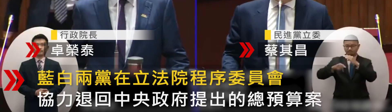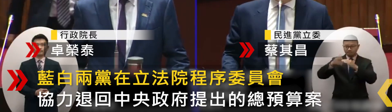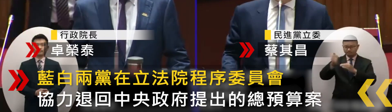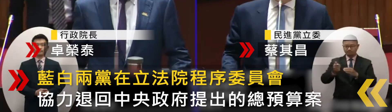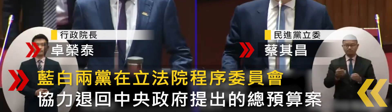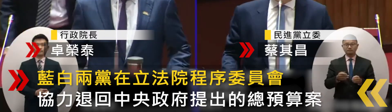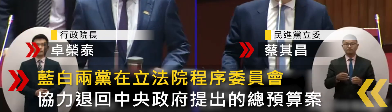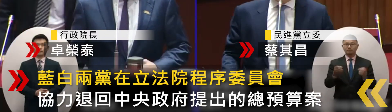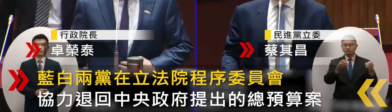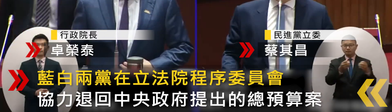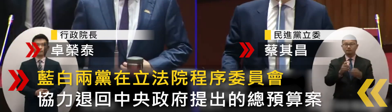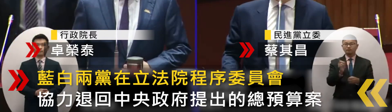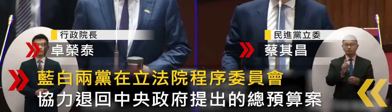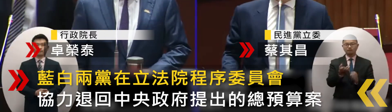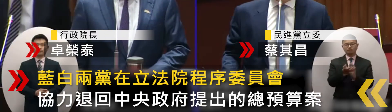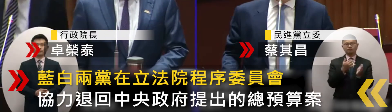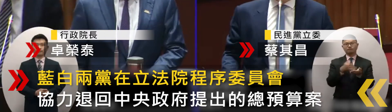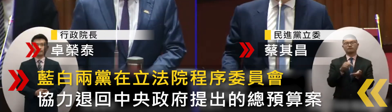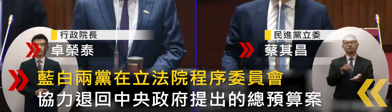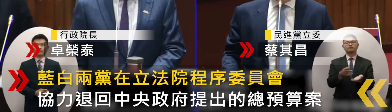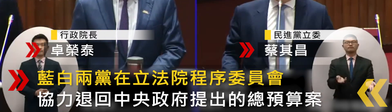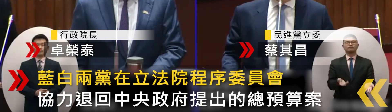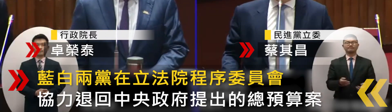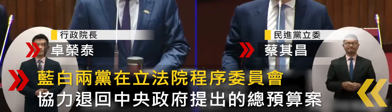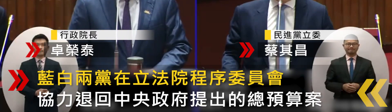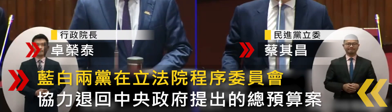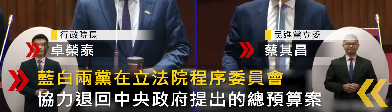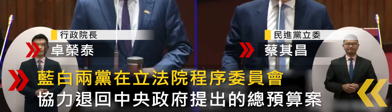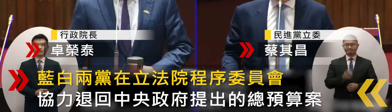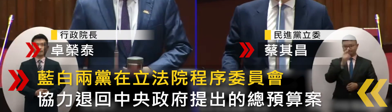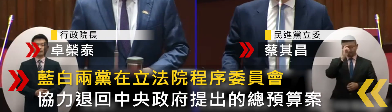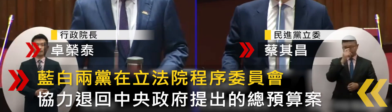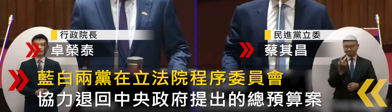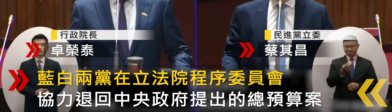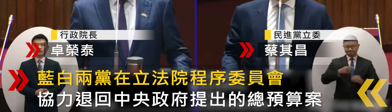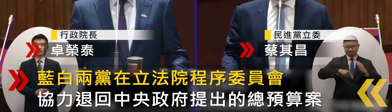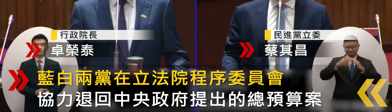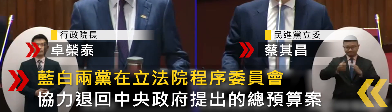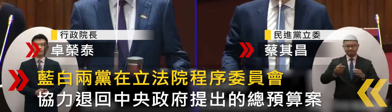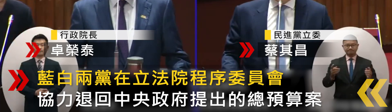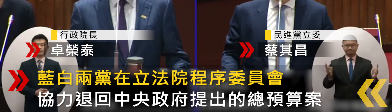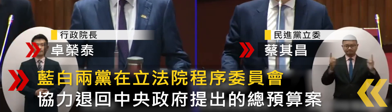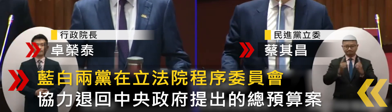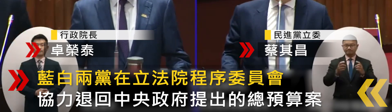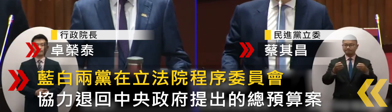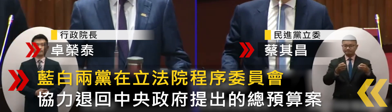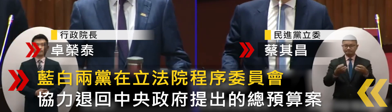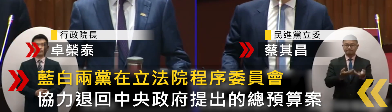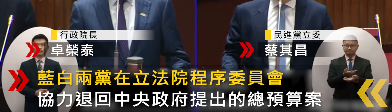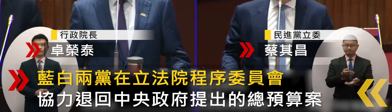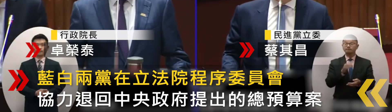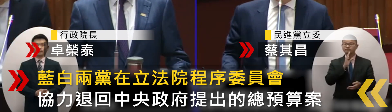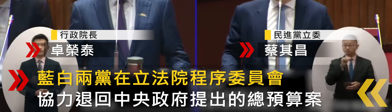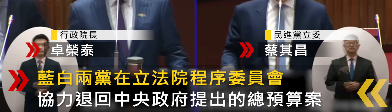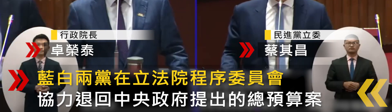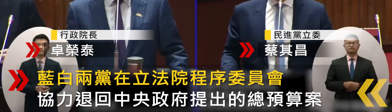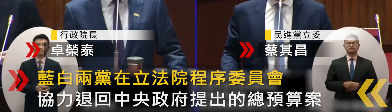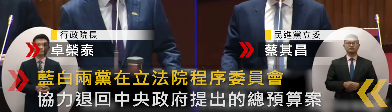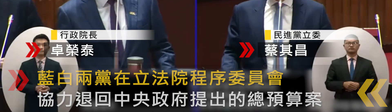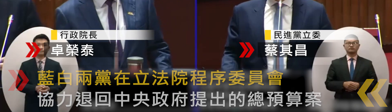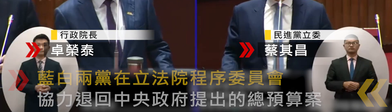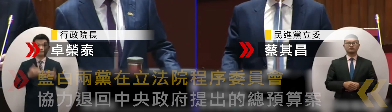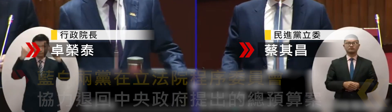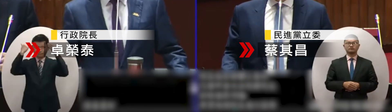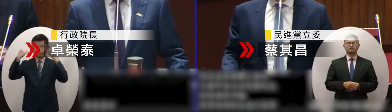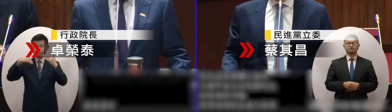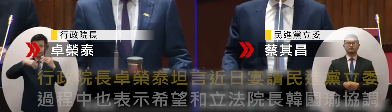就针对预算的问题，希望两个院长能够进行协商。院长有这个事情吗？ 真的，韩